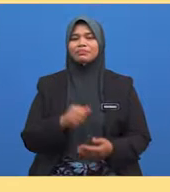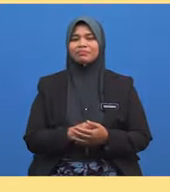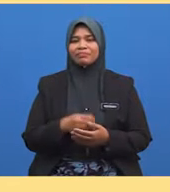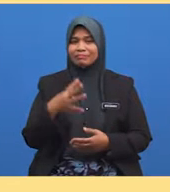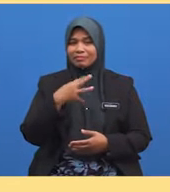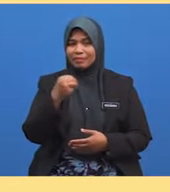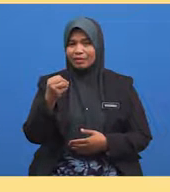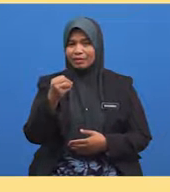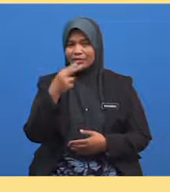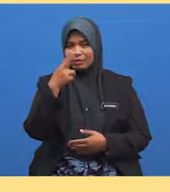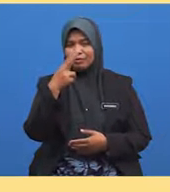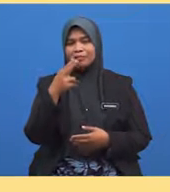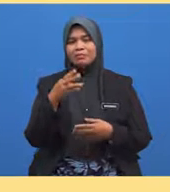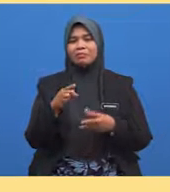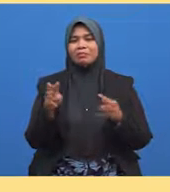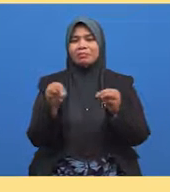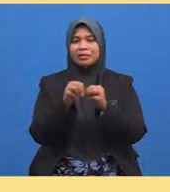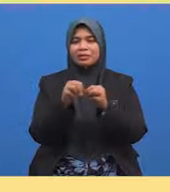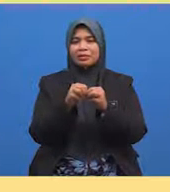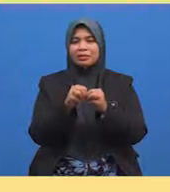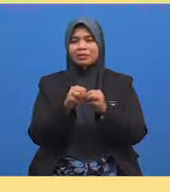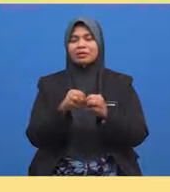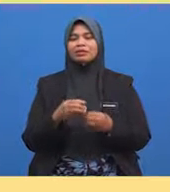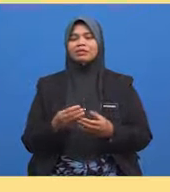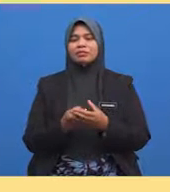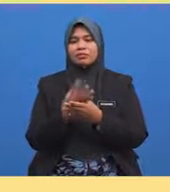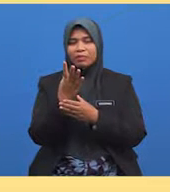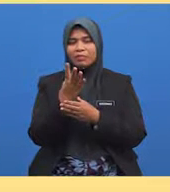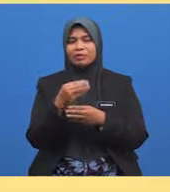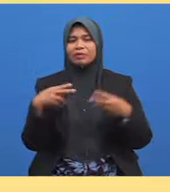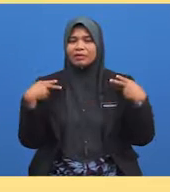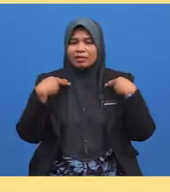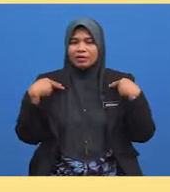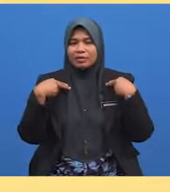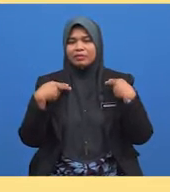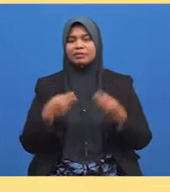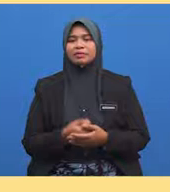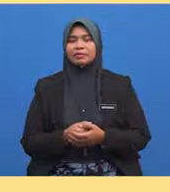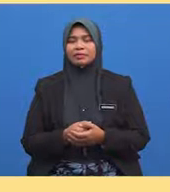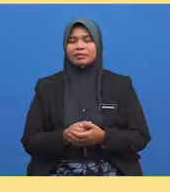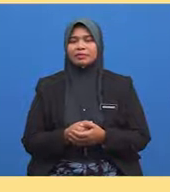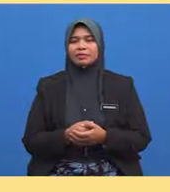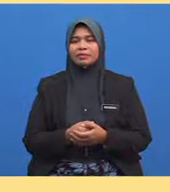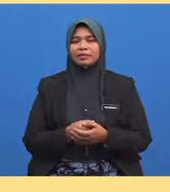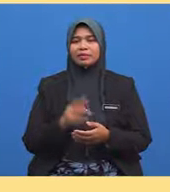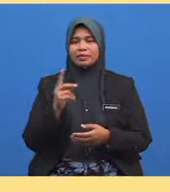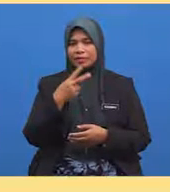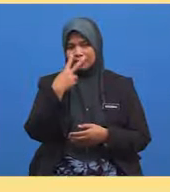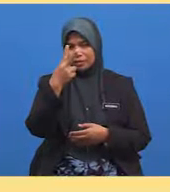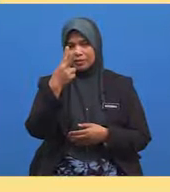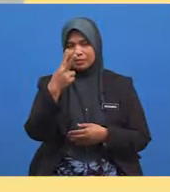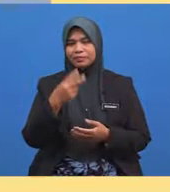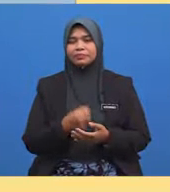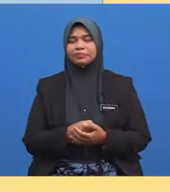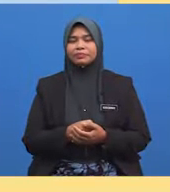Menarikkan melihat pelbagai jenis haiwan dan tumbuhan yang terdapat di ekosistem kita. Mari kita lihat standard pembelajaran